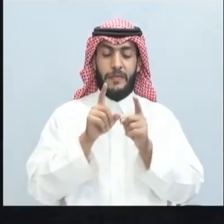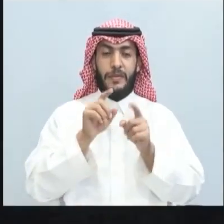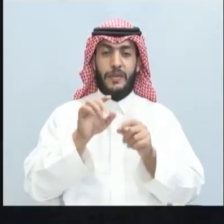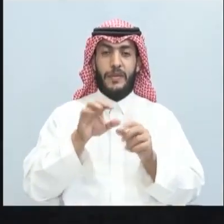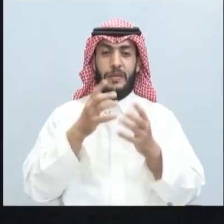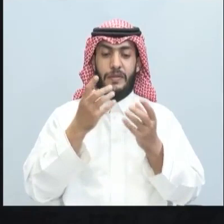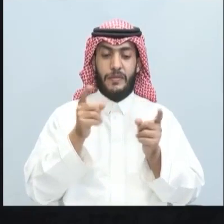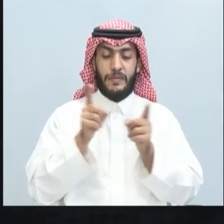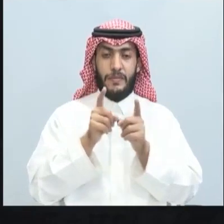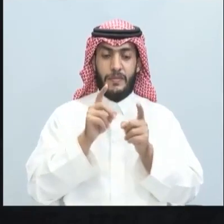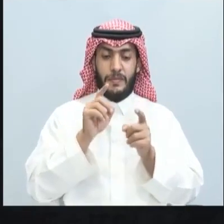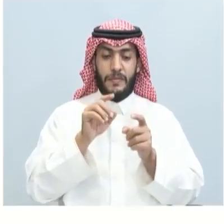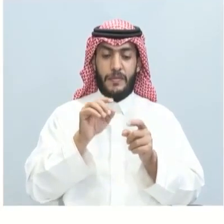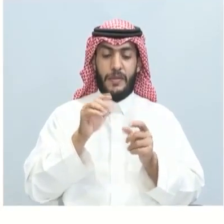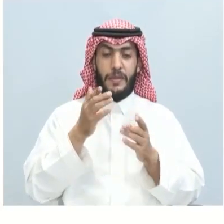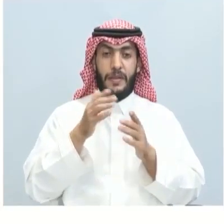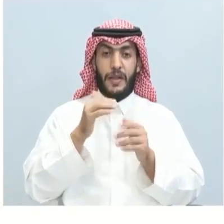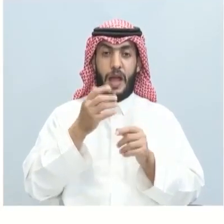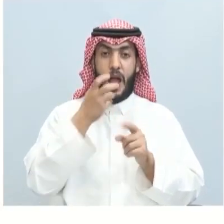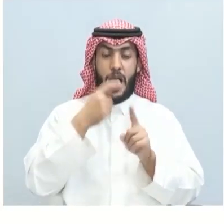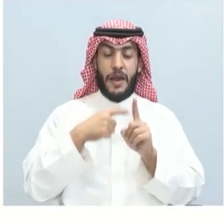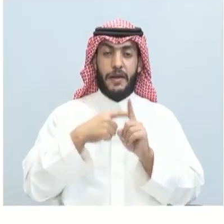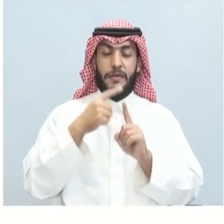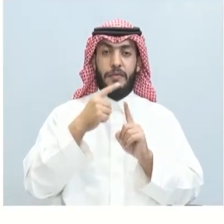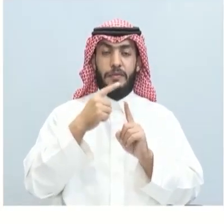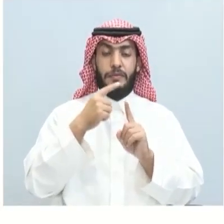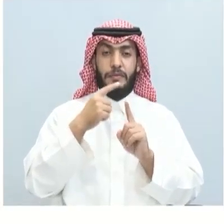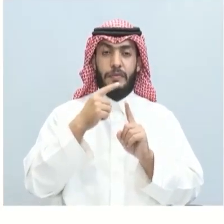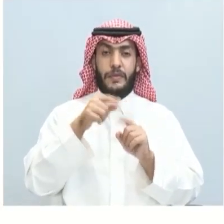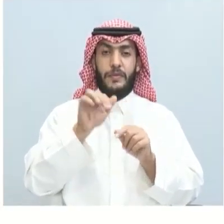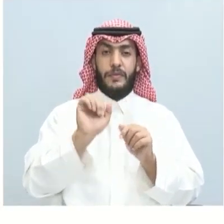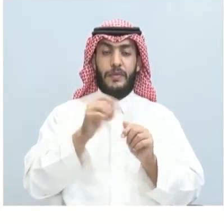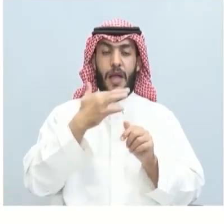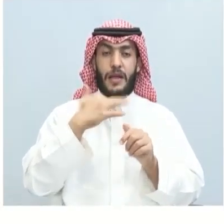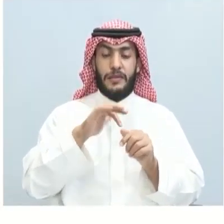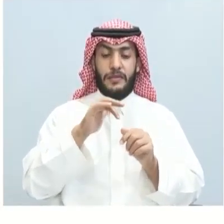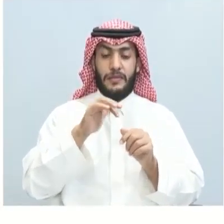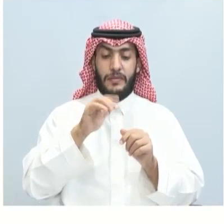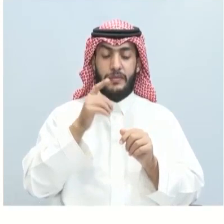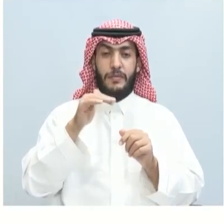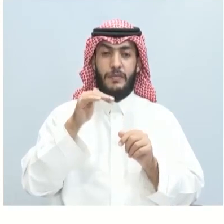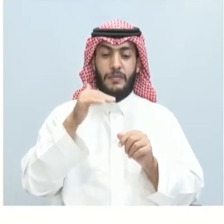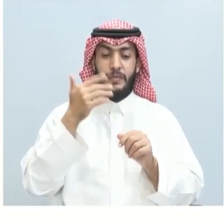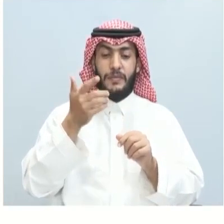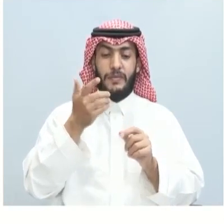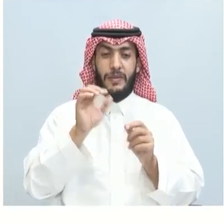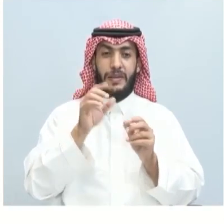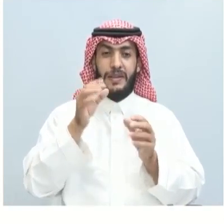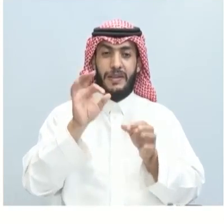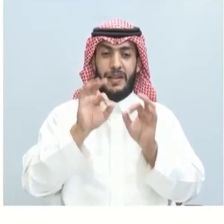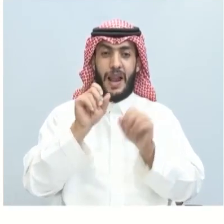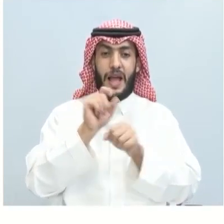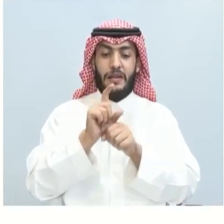هذا التفاعل بالذات ارتفاع درجه الحراره وهو المؤثر هنا ماذا ماذا حدث لتركيز كل من